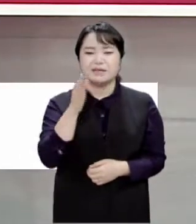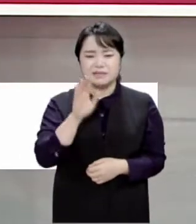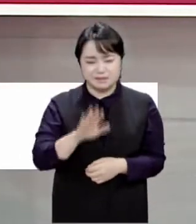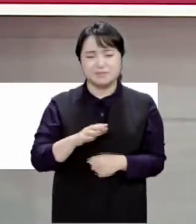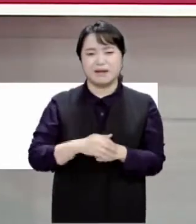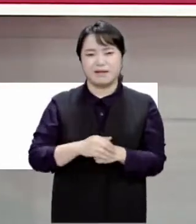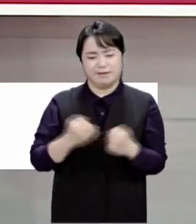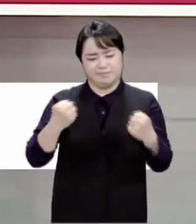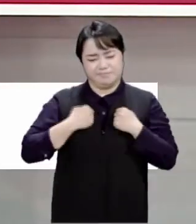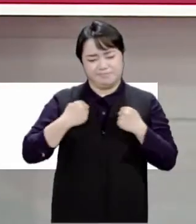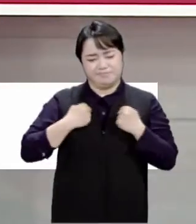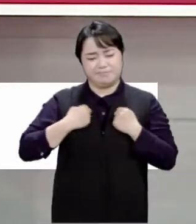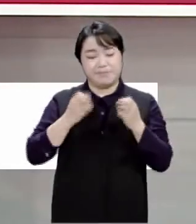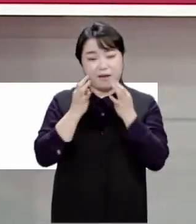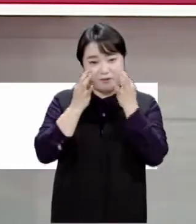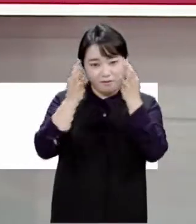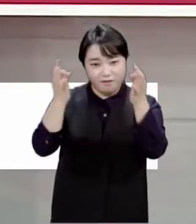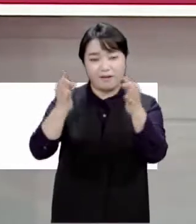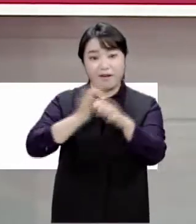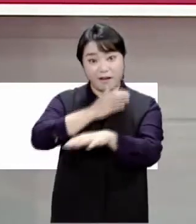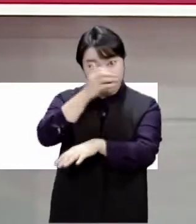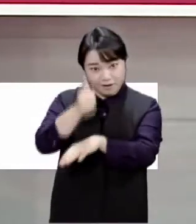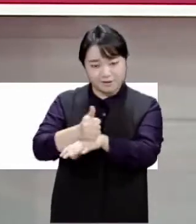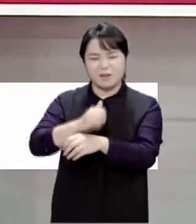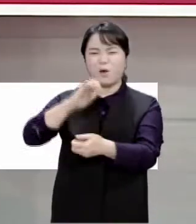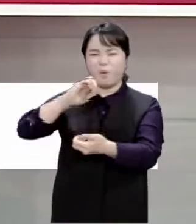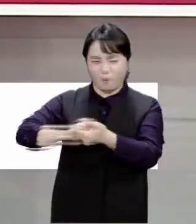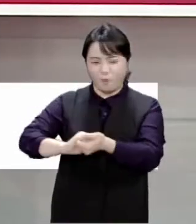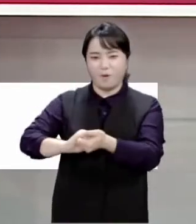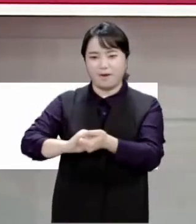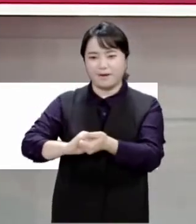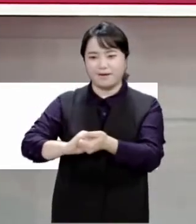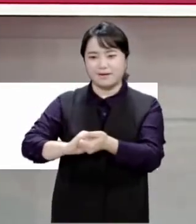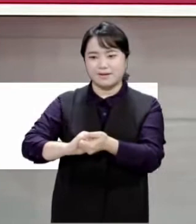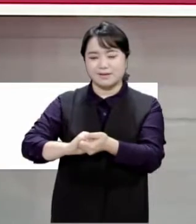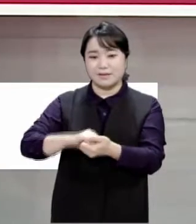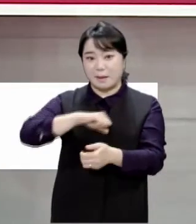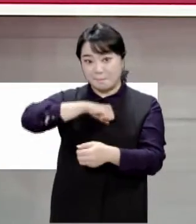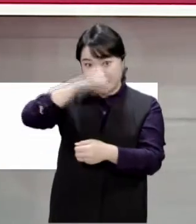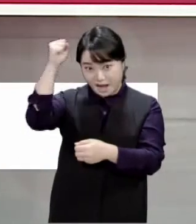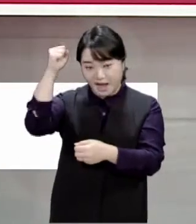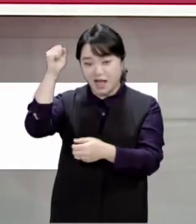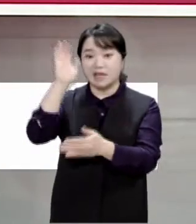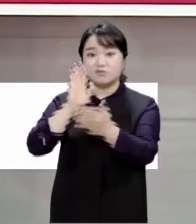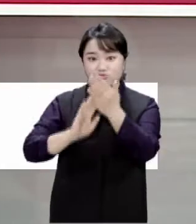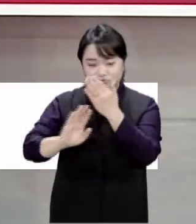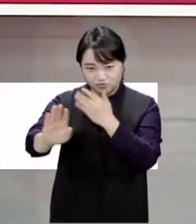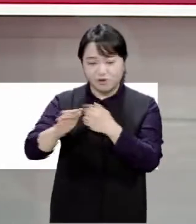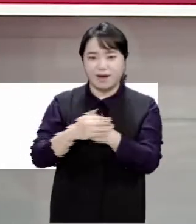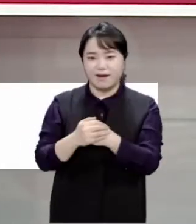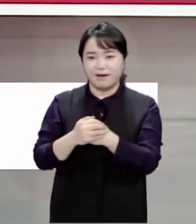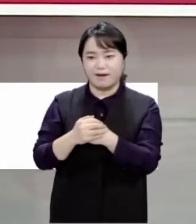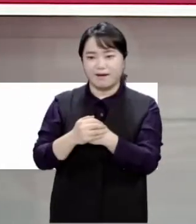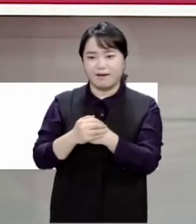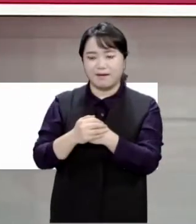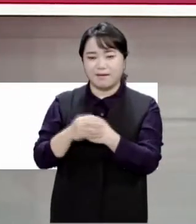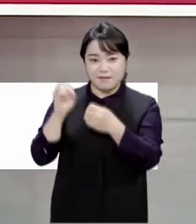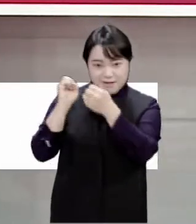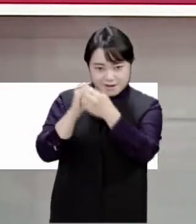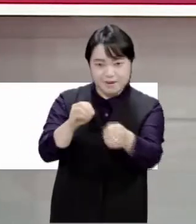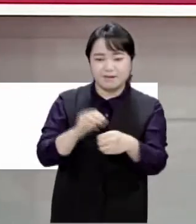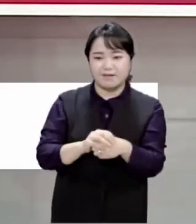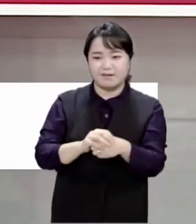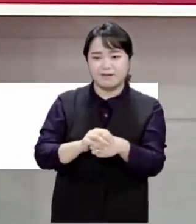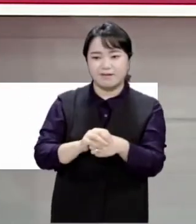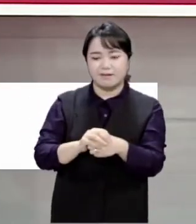역량을 총동원해서 반드시 단일화에 성공하고 그 단일화의 여세를 몰아서